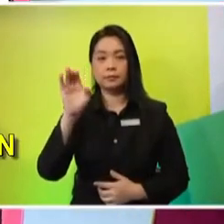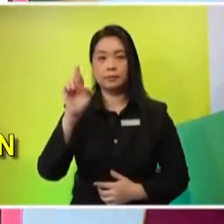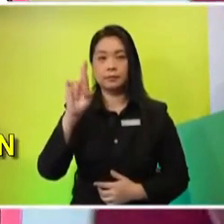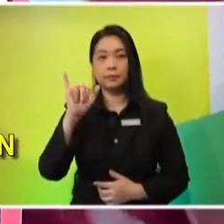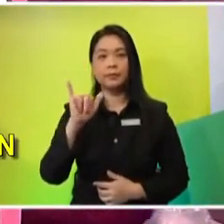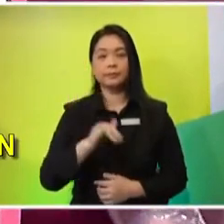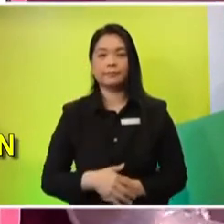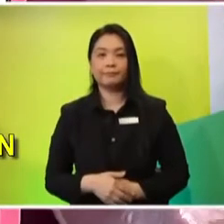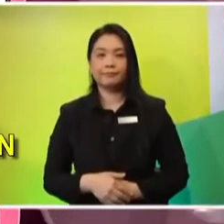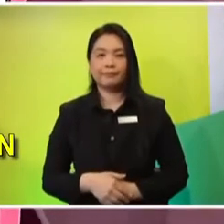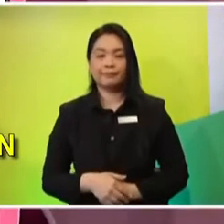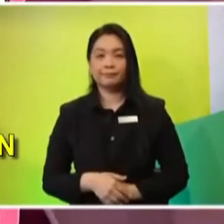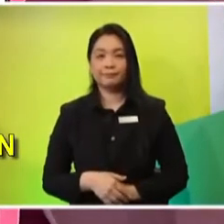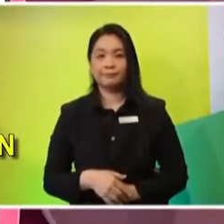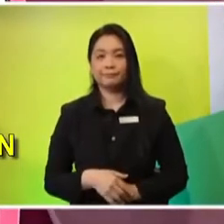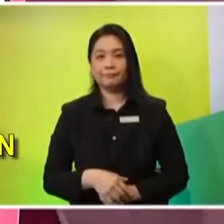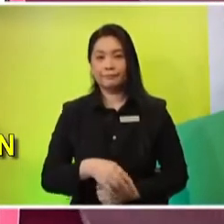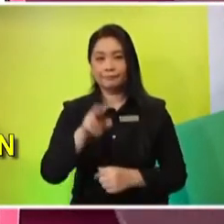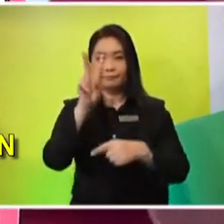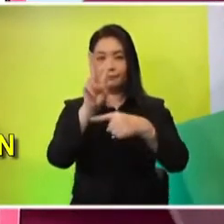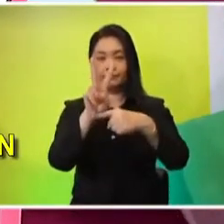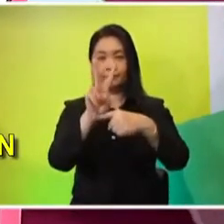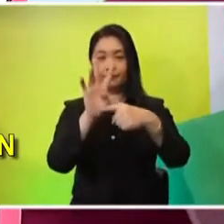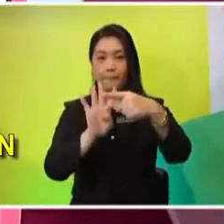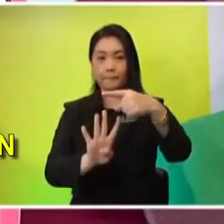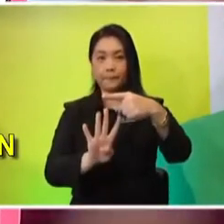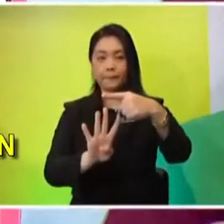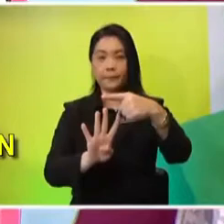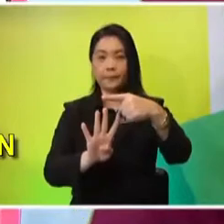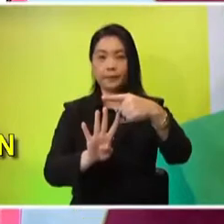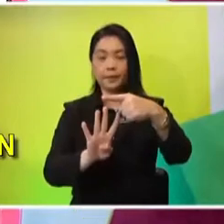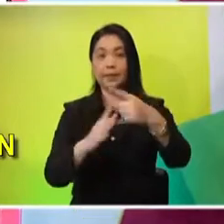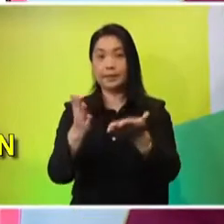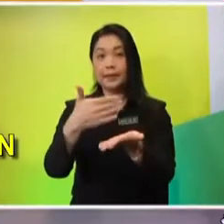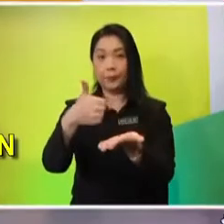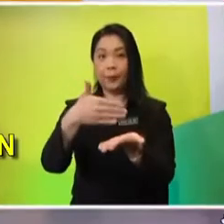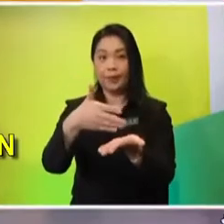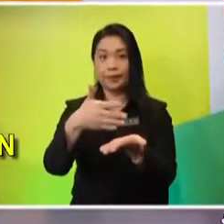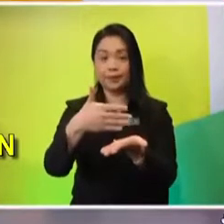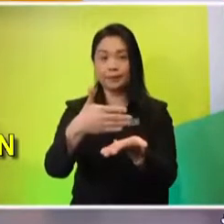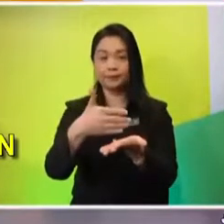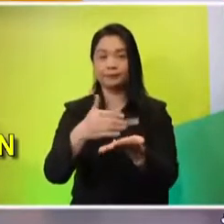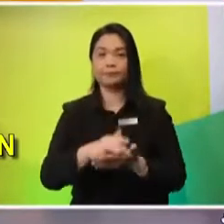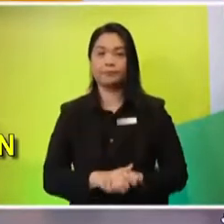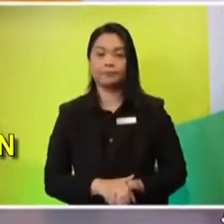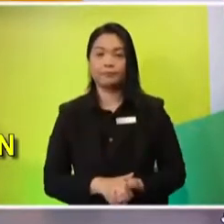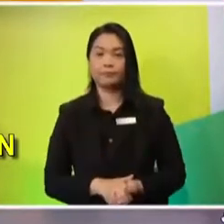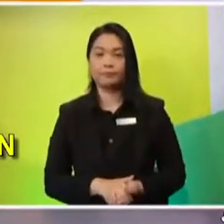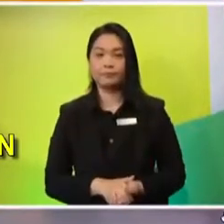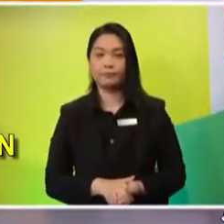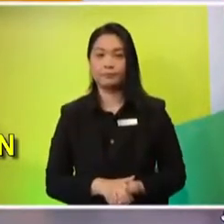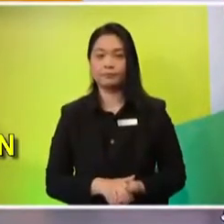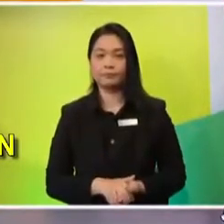Maksudnya 2 daripada 4 bahagian tu kita sapukan dengan coklat dan